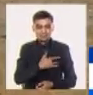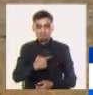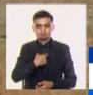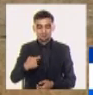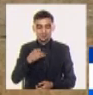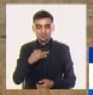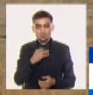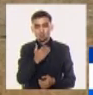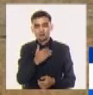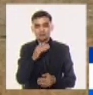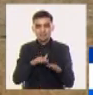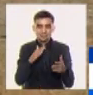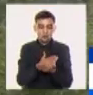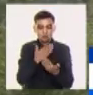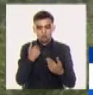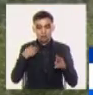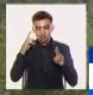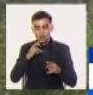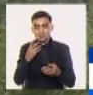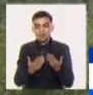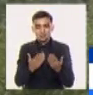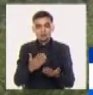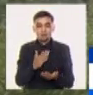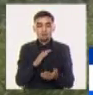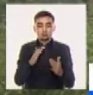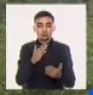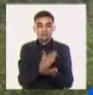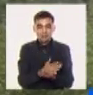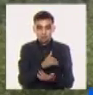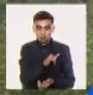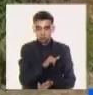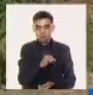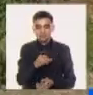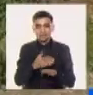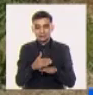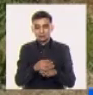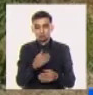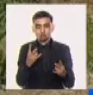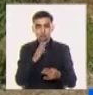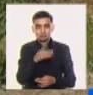Неизвестно, есть ли у него дети, но если все-таки есть, кредит придется выплачивать им.